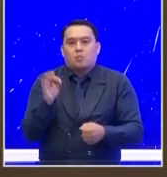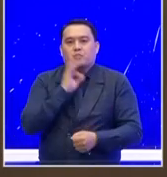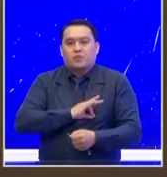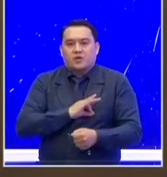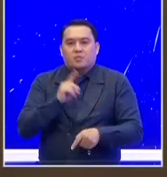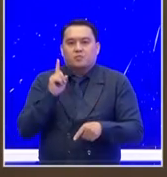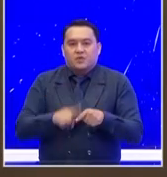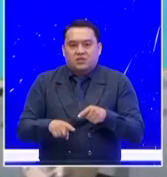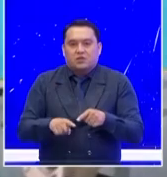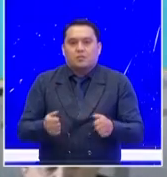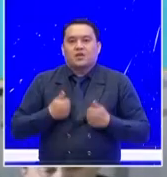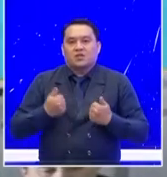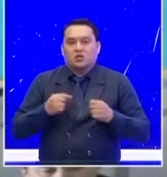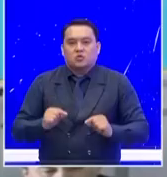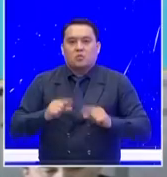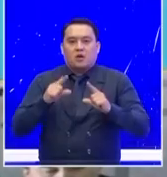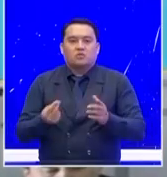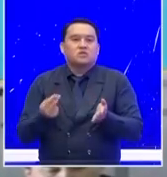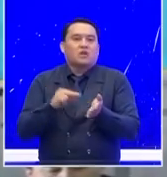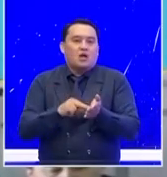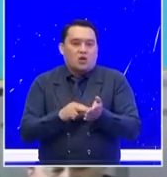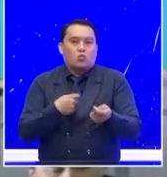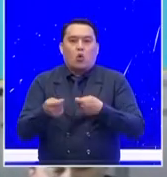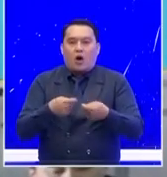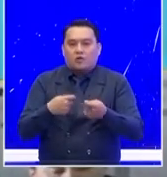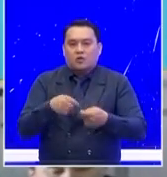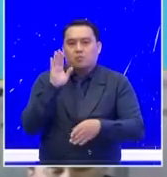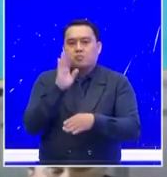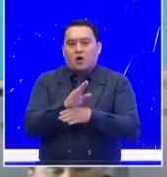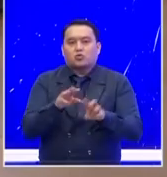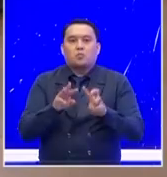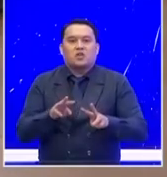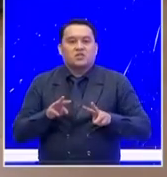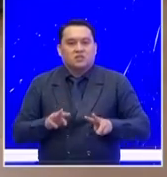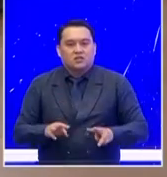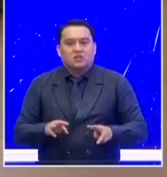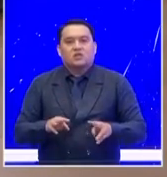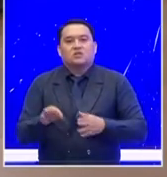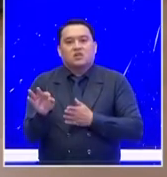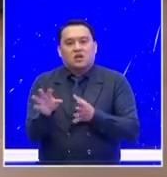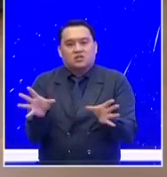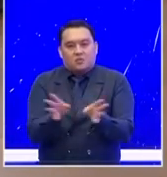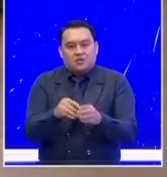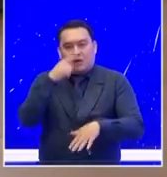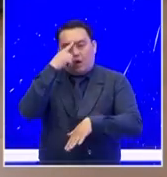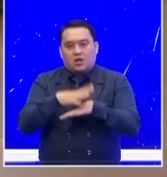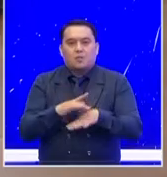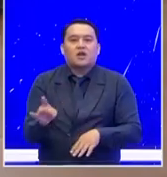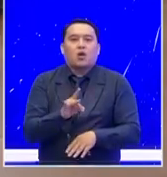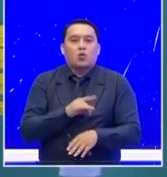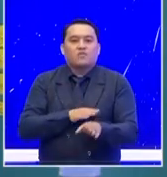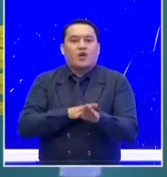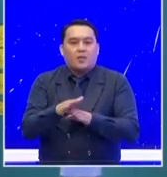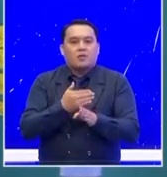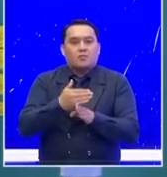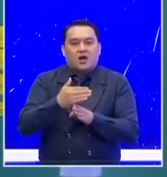сиюминутную прибыль, пытаются завышать их. Глава правительства поручил профильным министерствам совместно с акиматами регионов